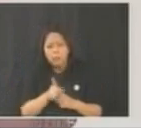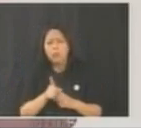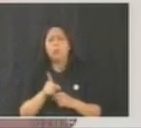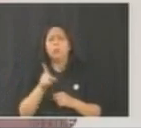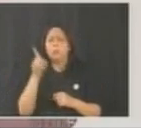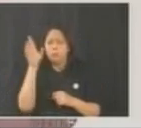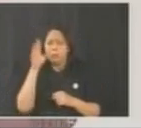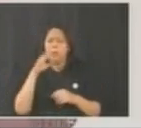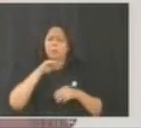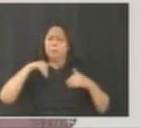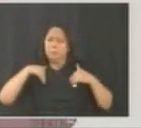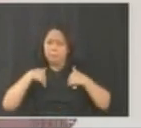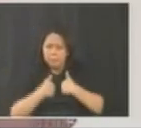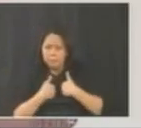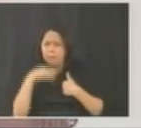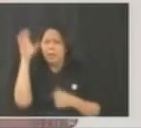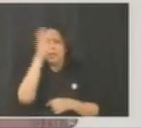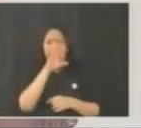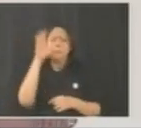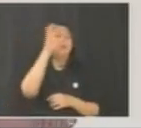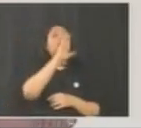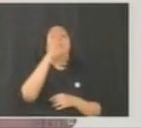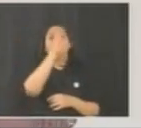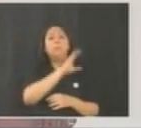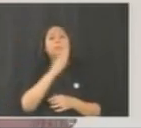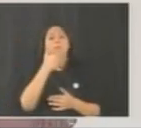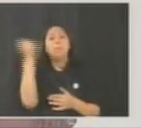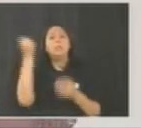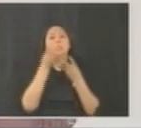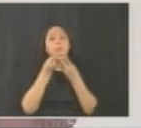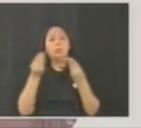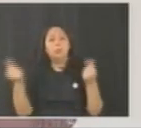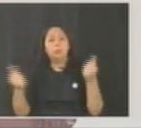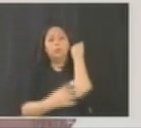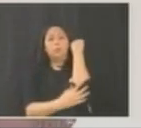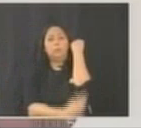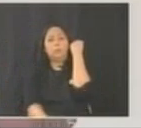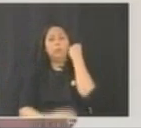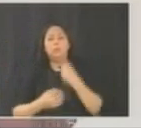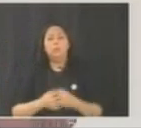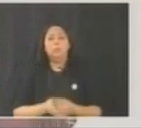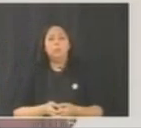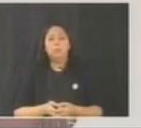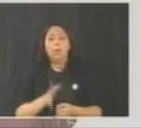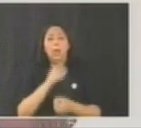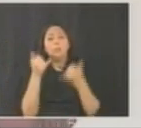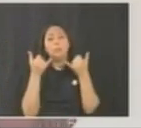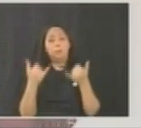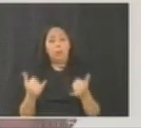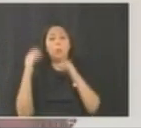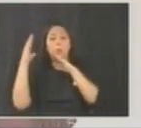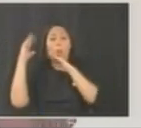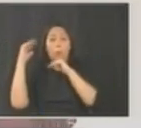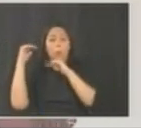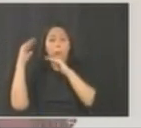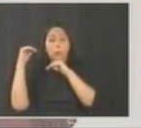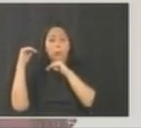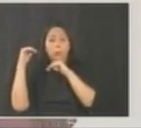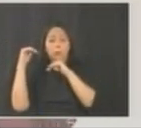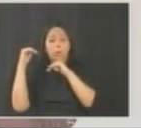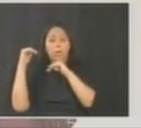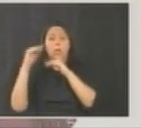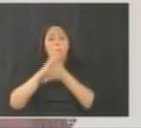solusyon sa kahirapan. Umaasa tayo na sa pagdala natin sa tanggapan